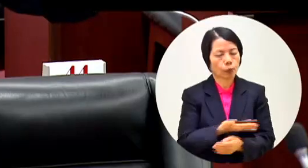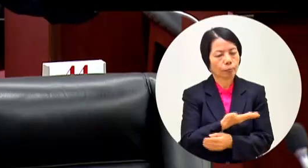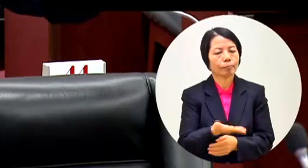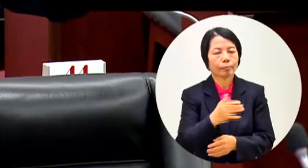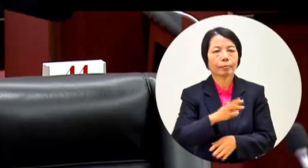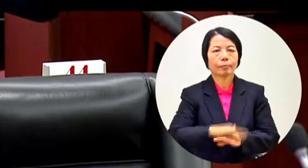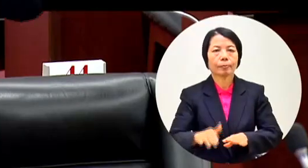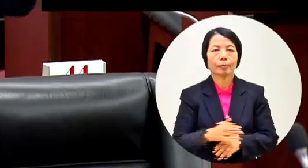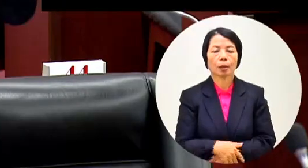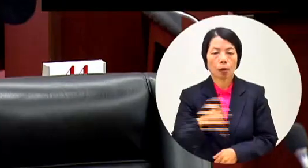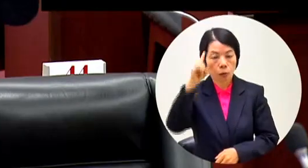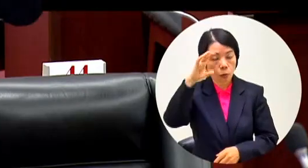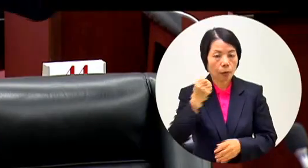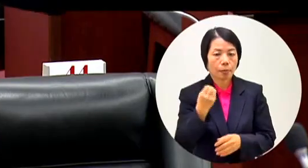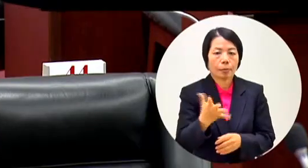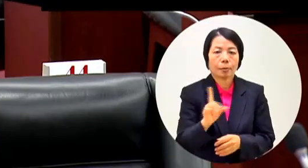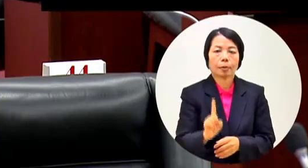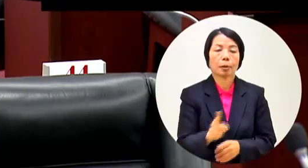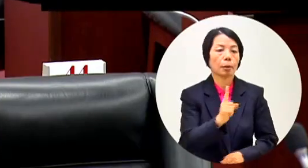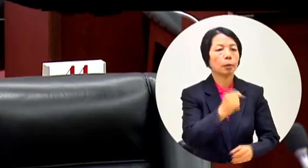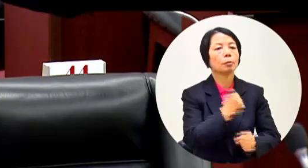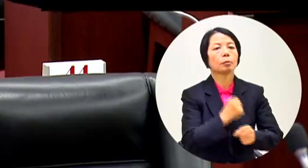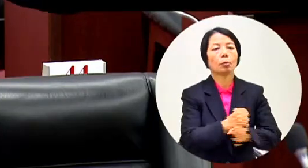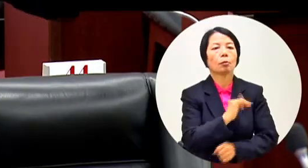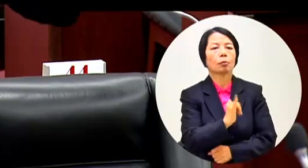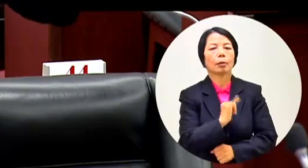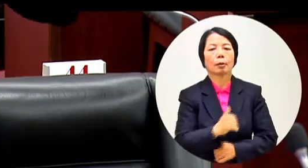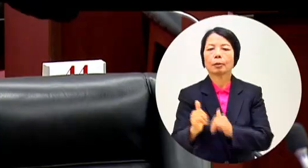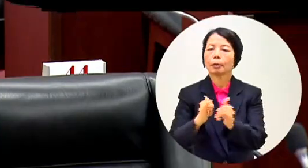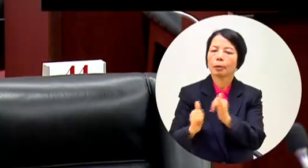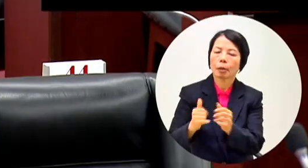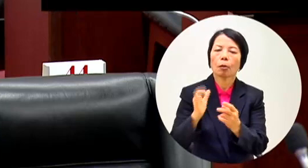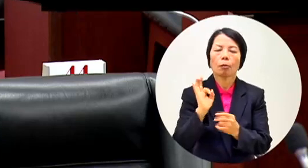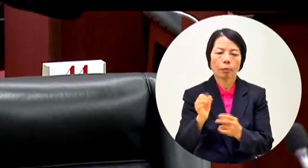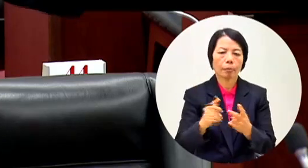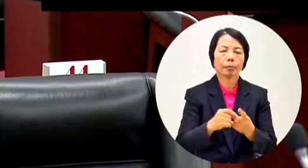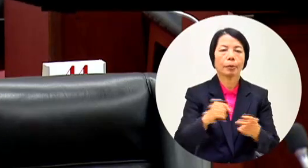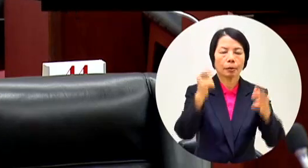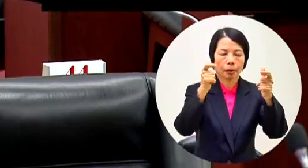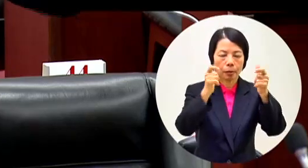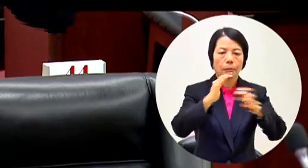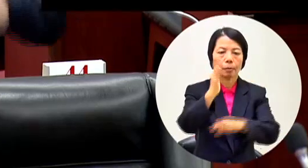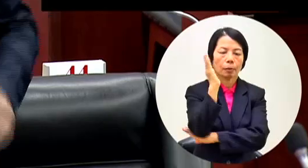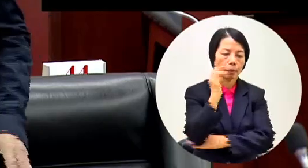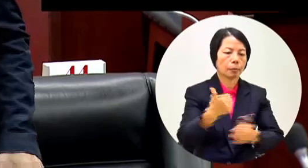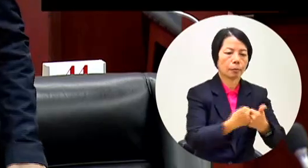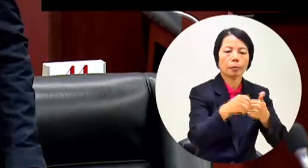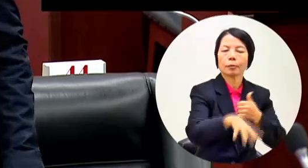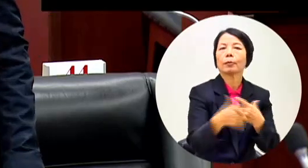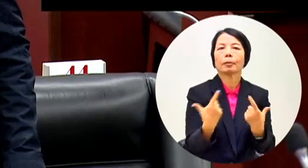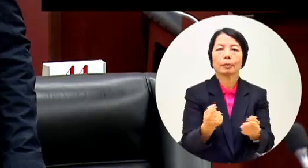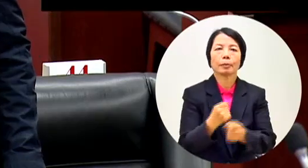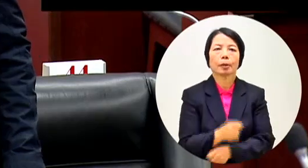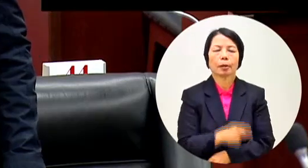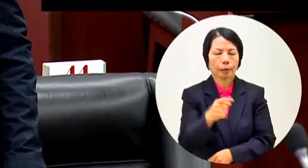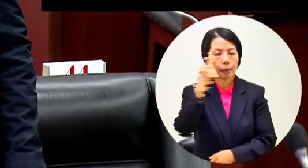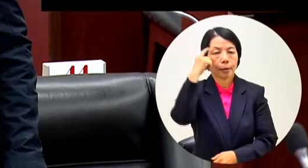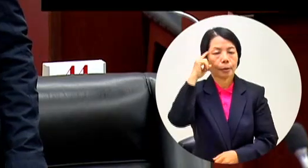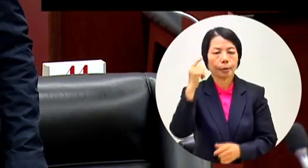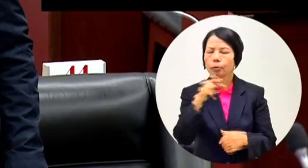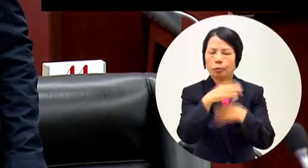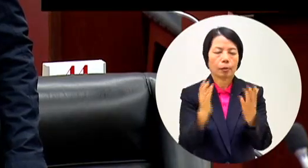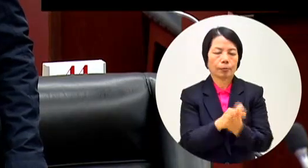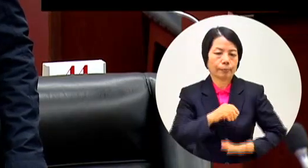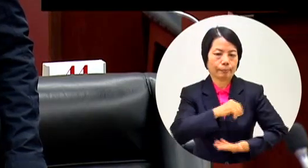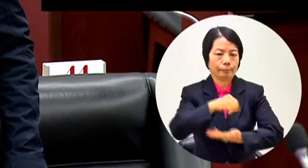者，市民也好，市政府也好，市议会也好，我们都有把什么想象都提出来，但是这些想